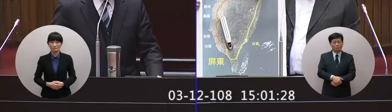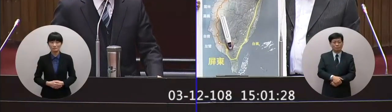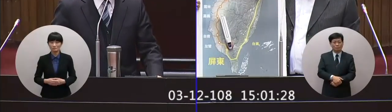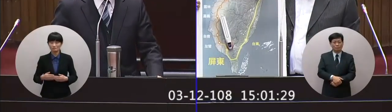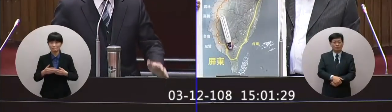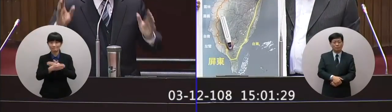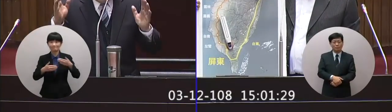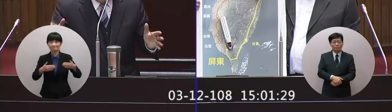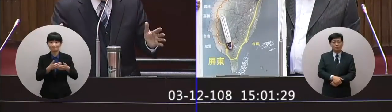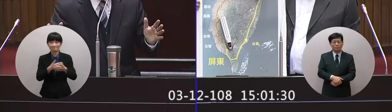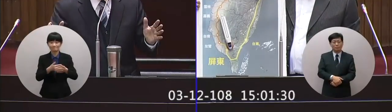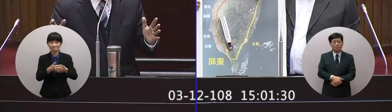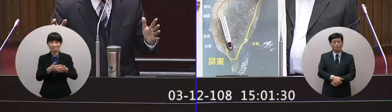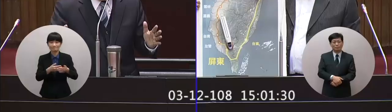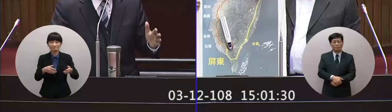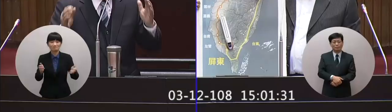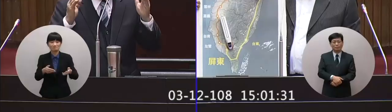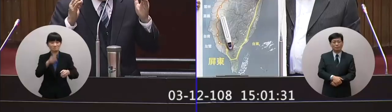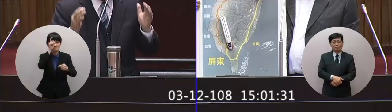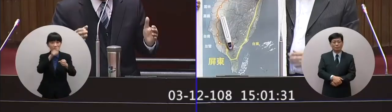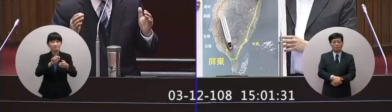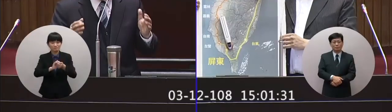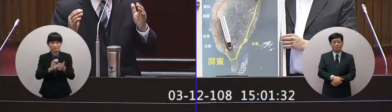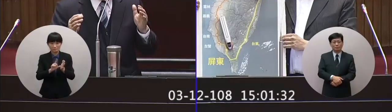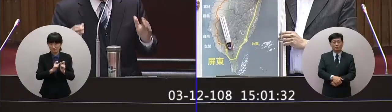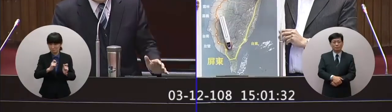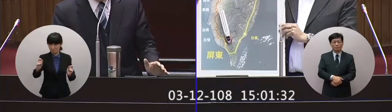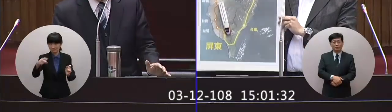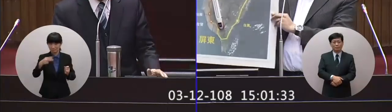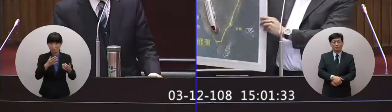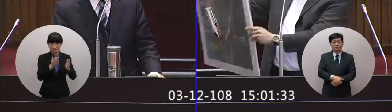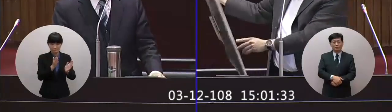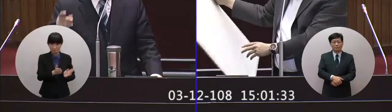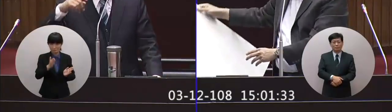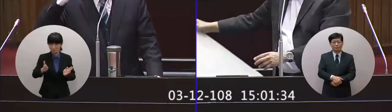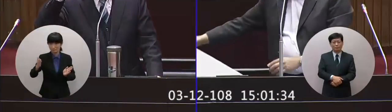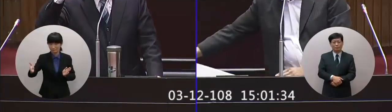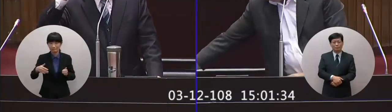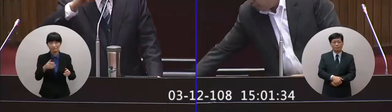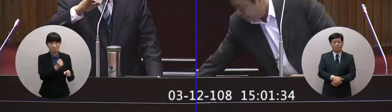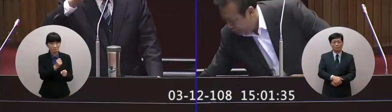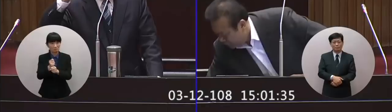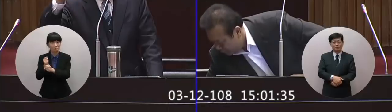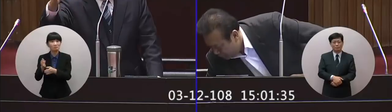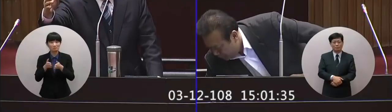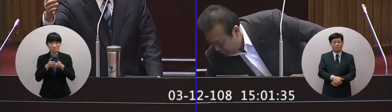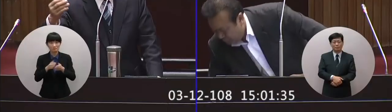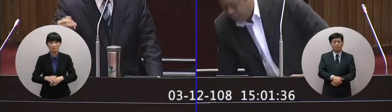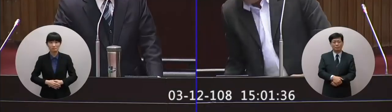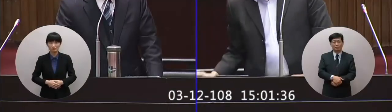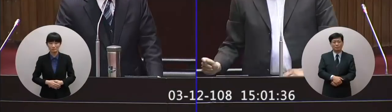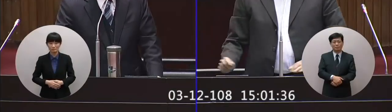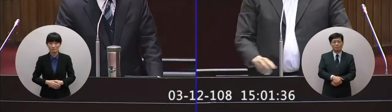交通都应该做长远的规划，然后分期来执行，因为